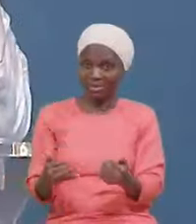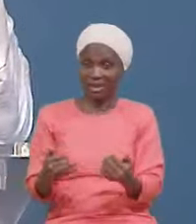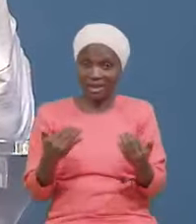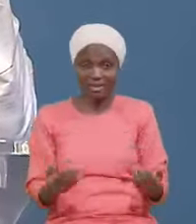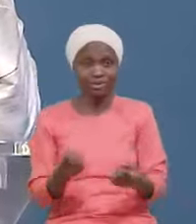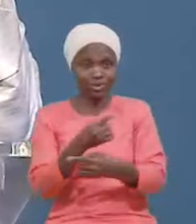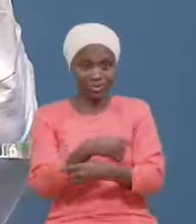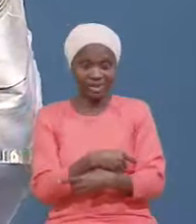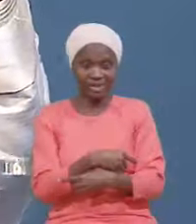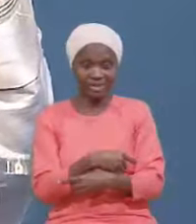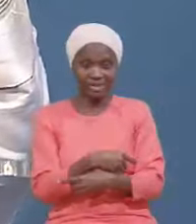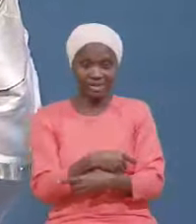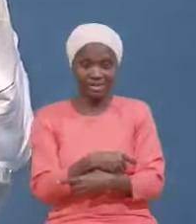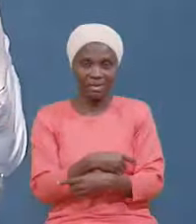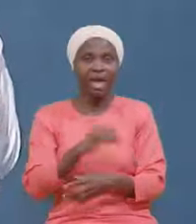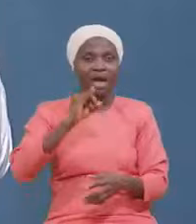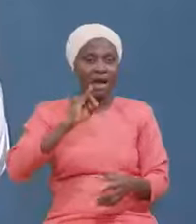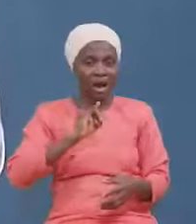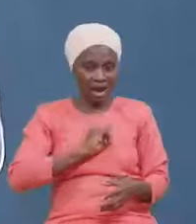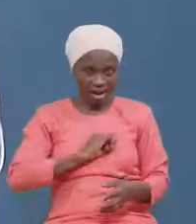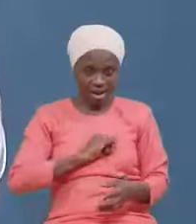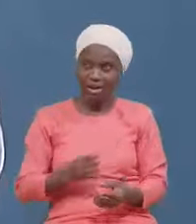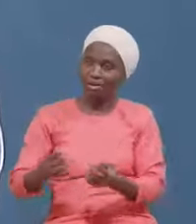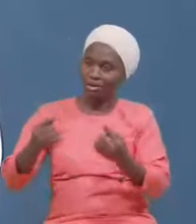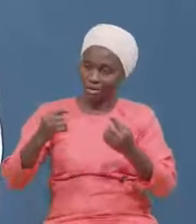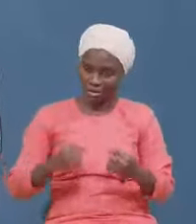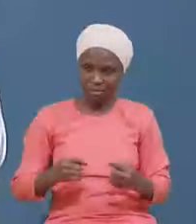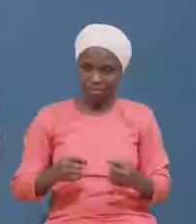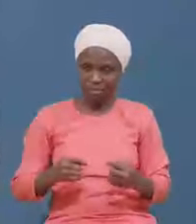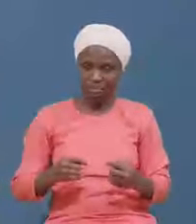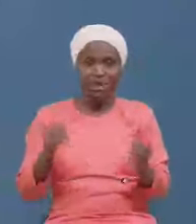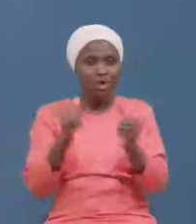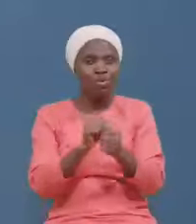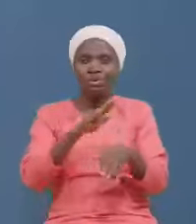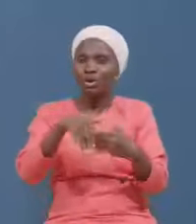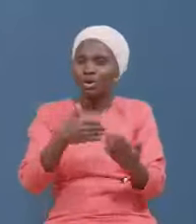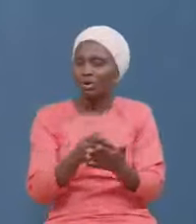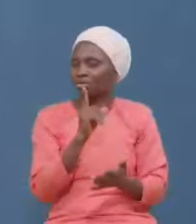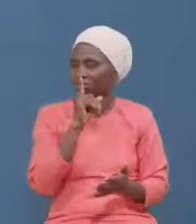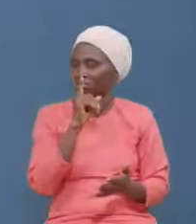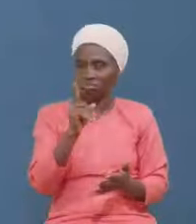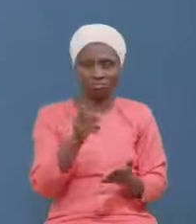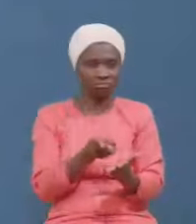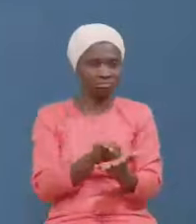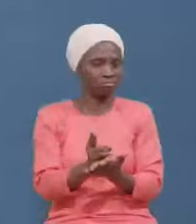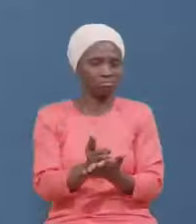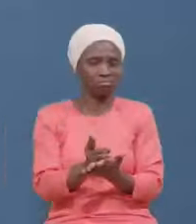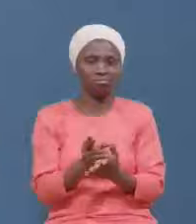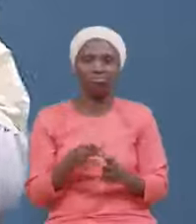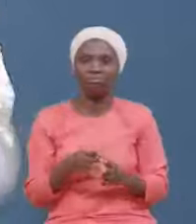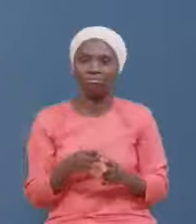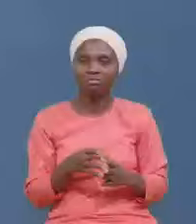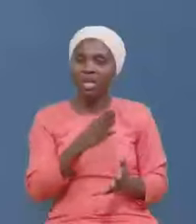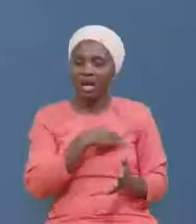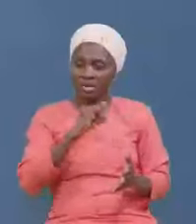today. అయితే ఈ రోజున. I come. నేను వస్తున్నాను. With all sincerity. చాలా యథార్థతతో. And